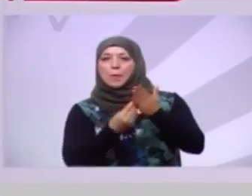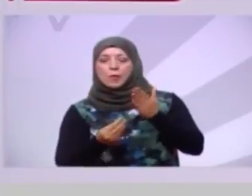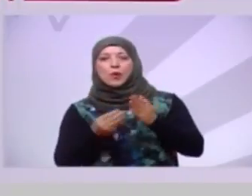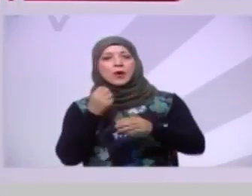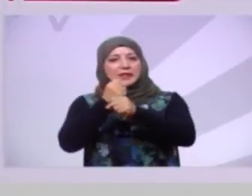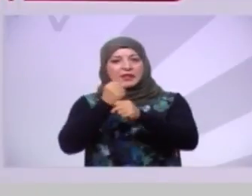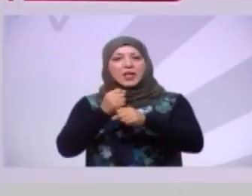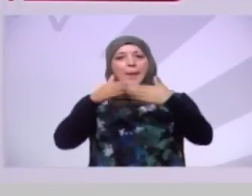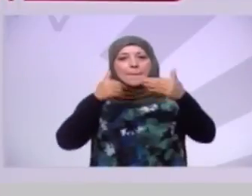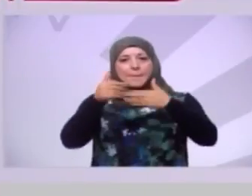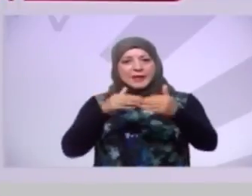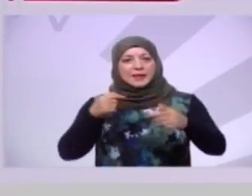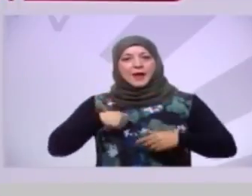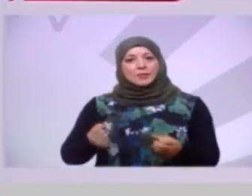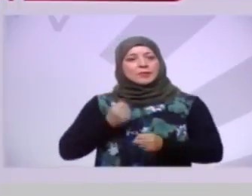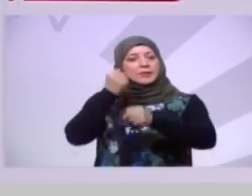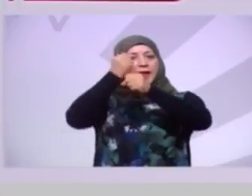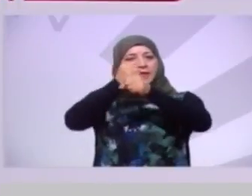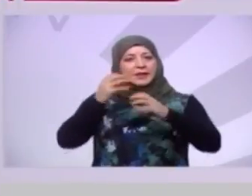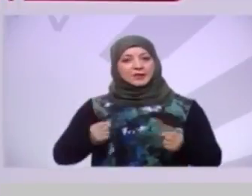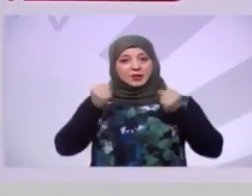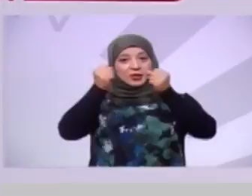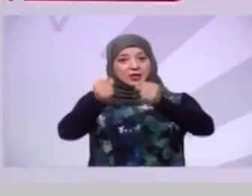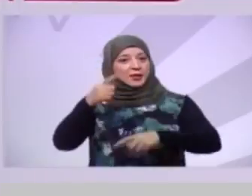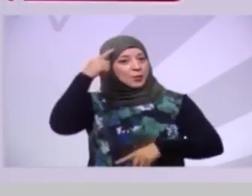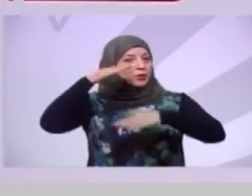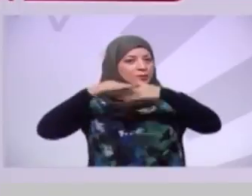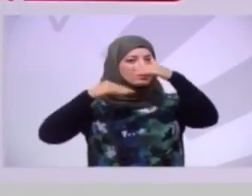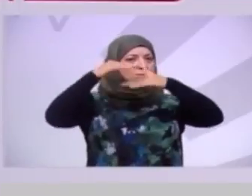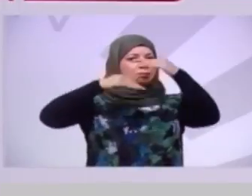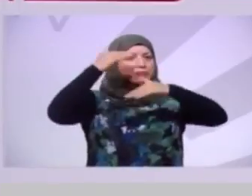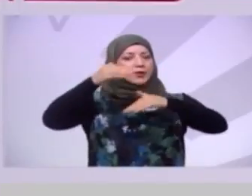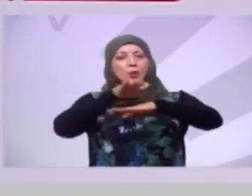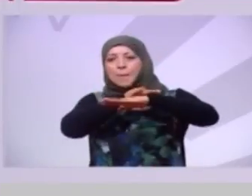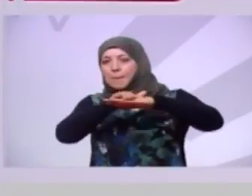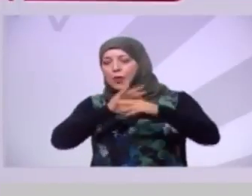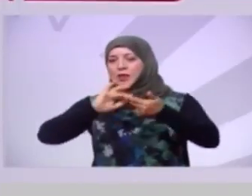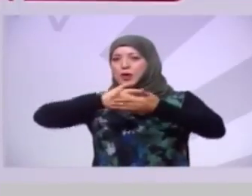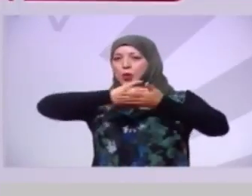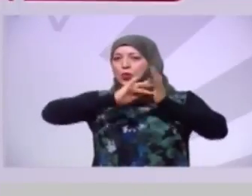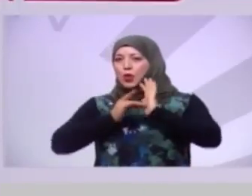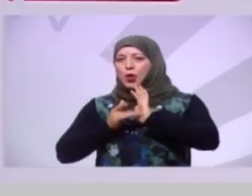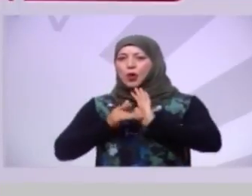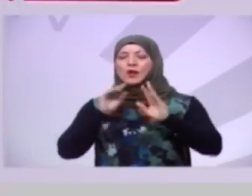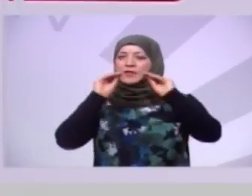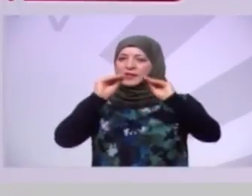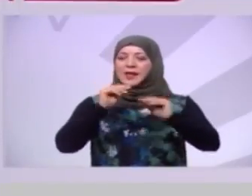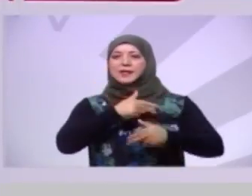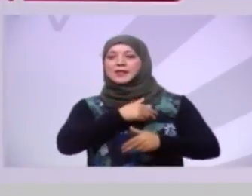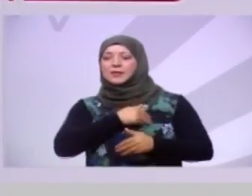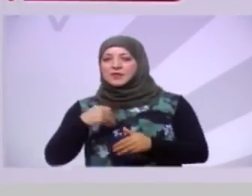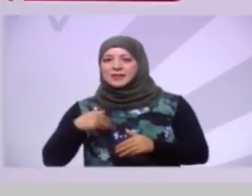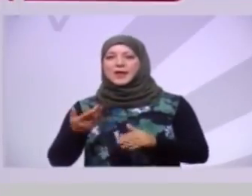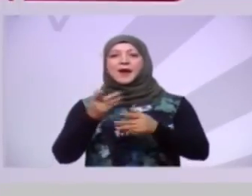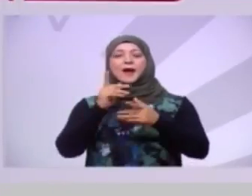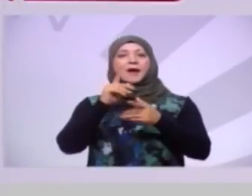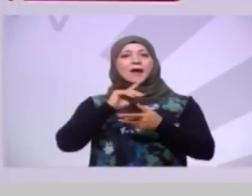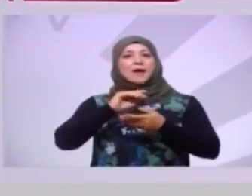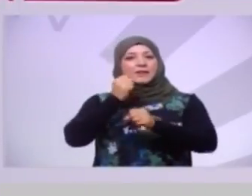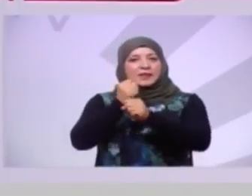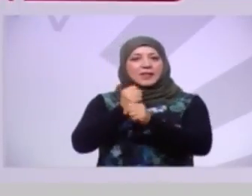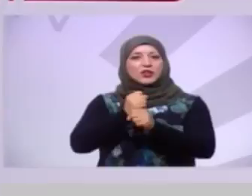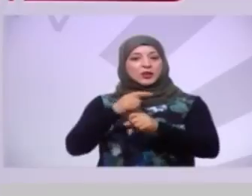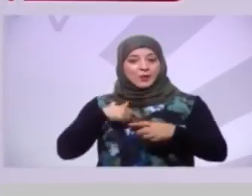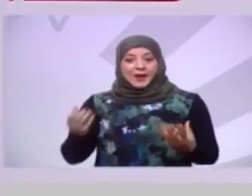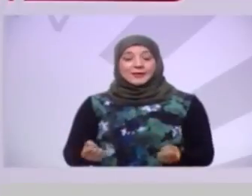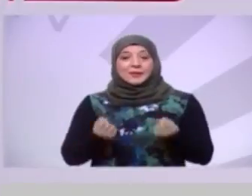اعمل جاهدا لتطوير هذه القطاعات بل جلها واجتهدوا